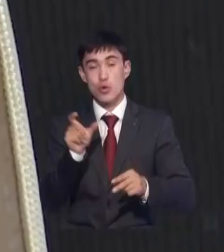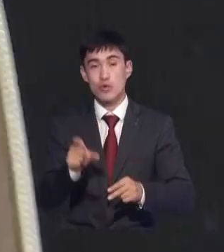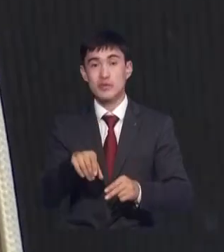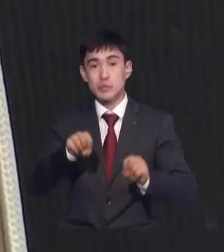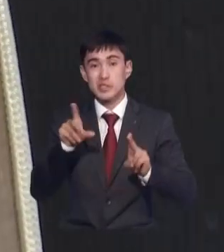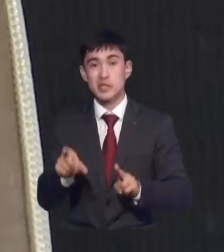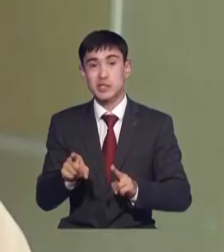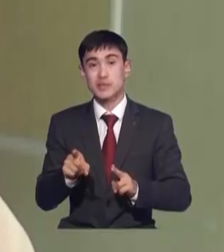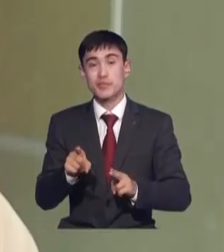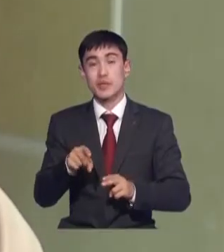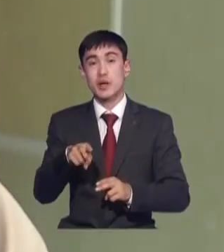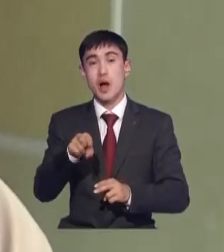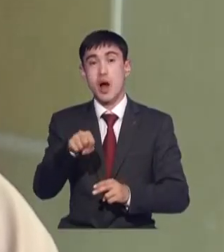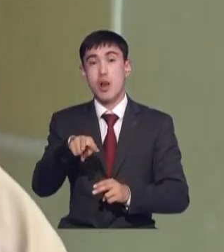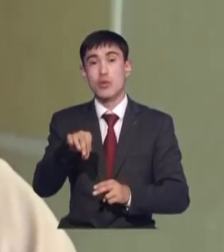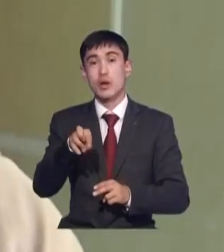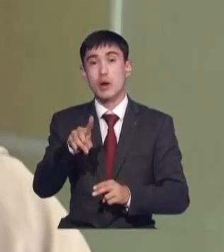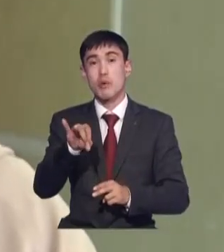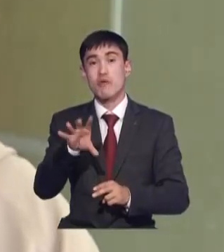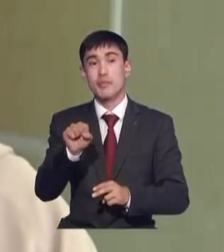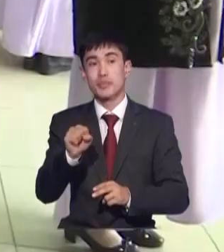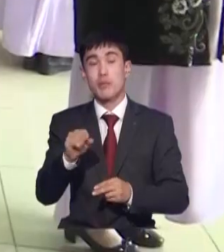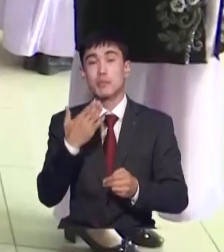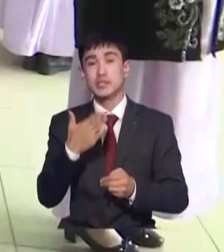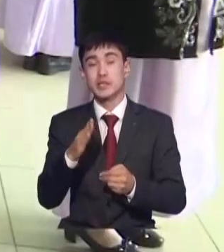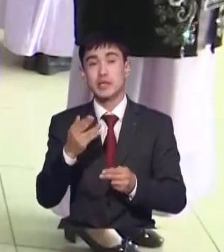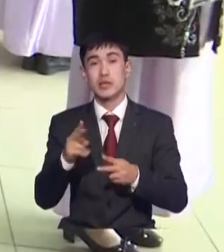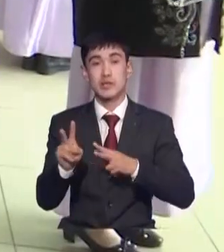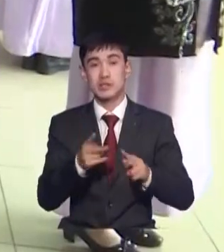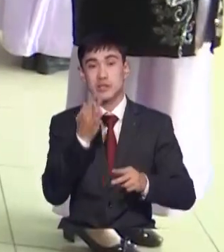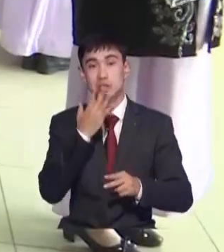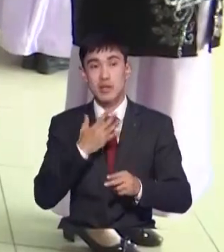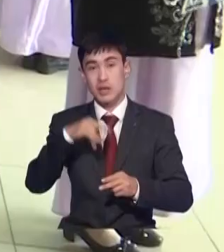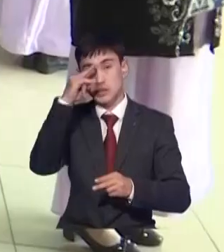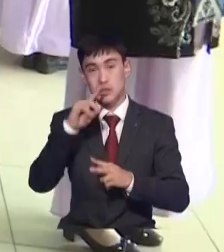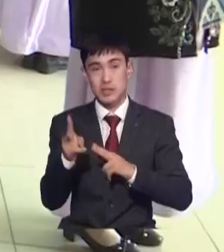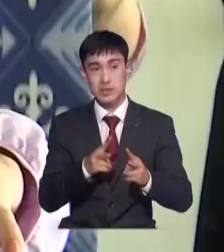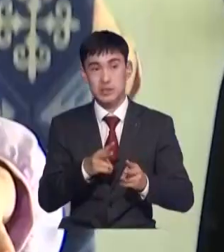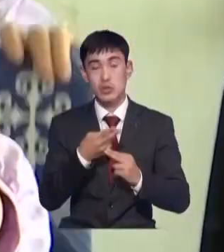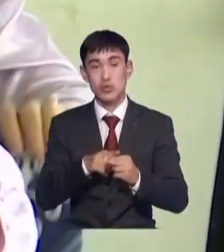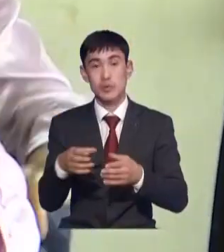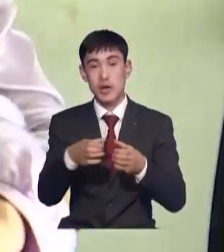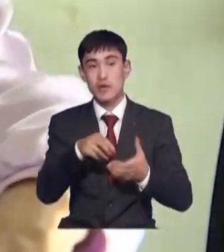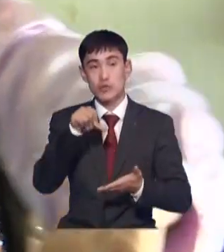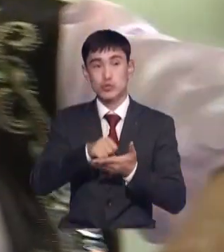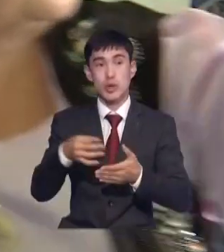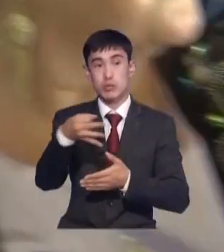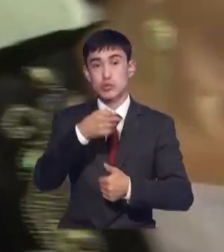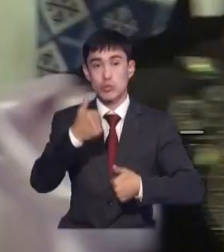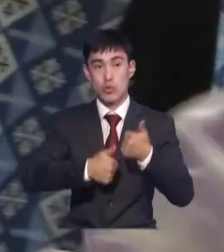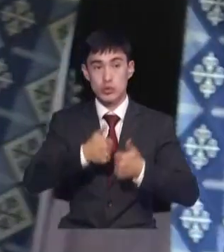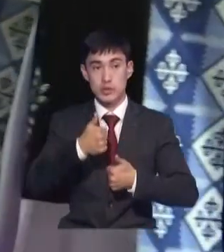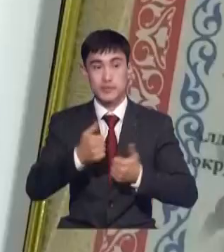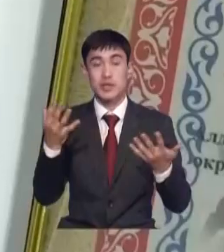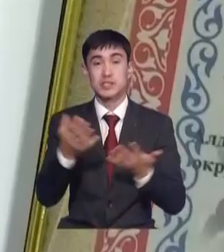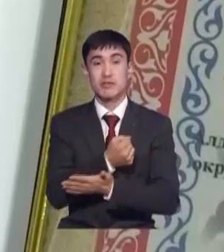работе с творческими коллективами Алена Карпова. Одна из последних постановок – национальный казахский танец, с которым коллектив выступал на областном конкурсе